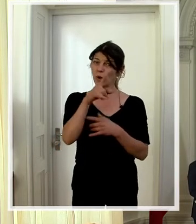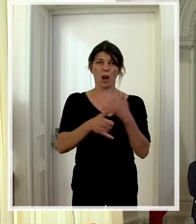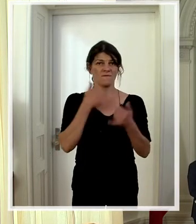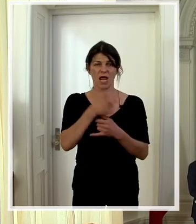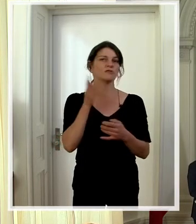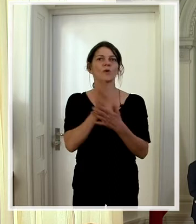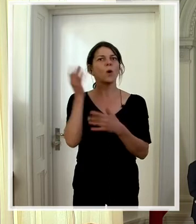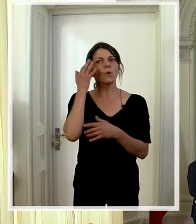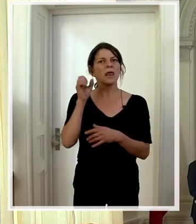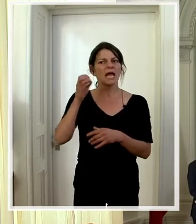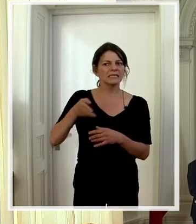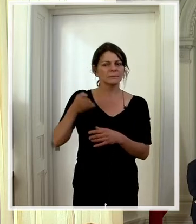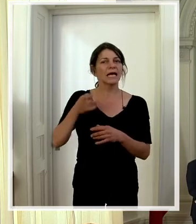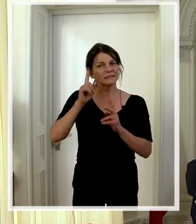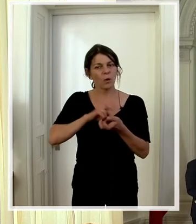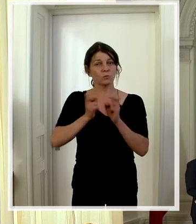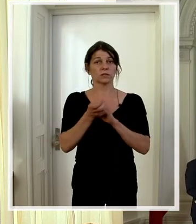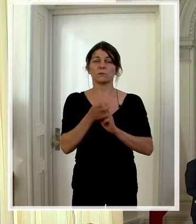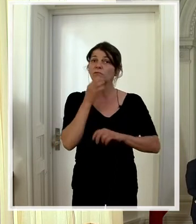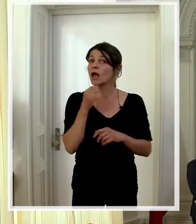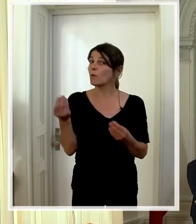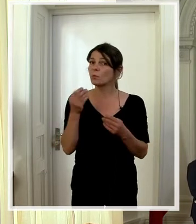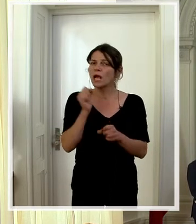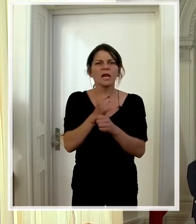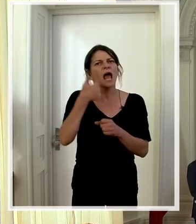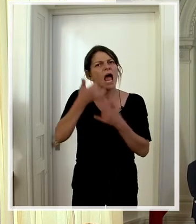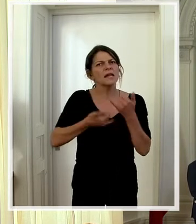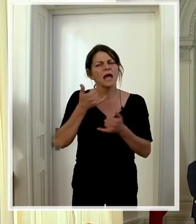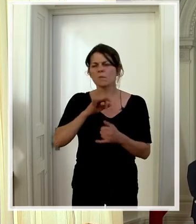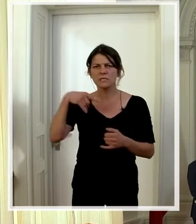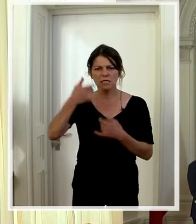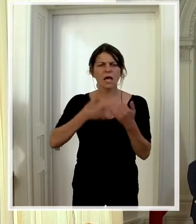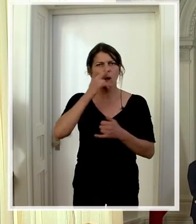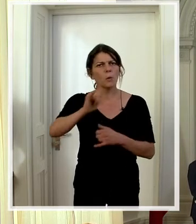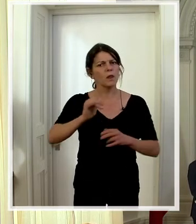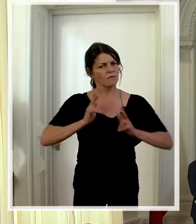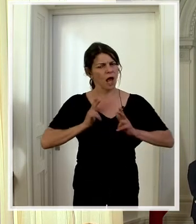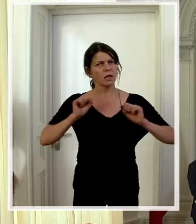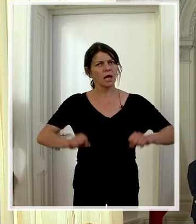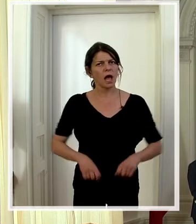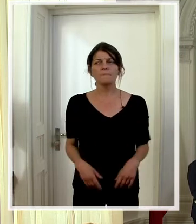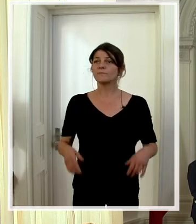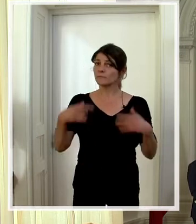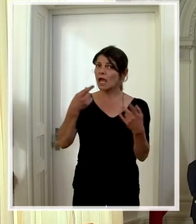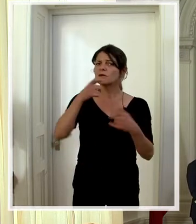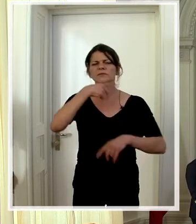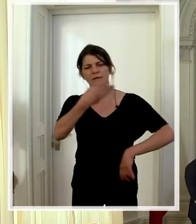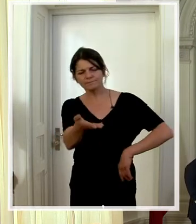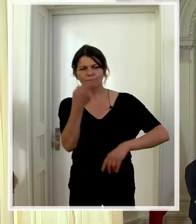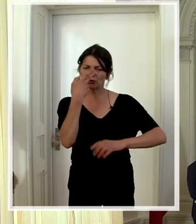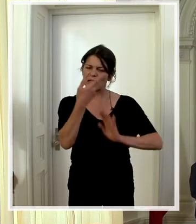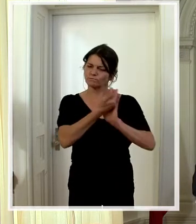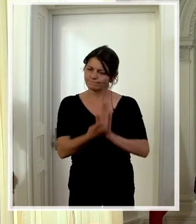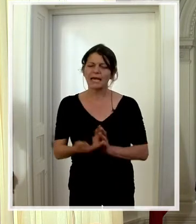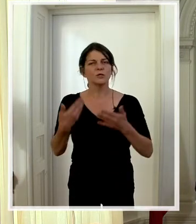S-Bahn. Warum hat man es nicht als ein Jahr bis zum nächsten Juni noch zuwarten können, bis man den Leuten sagen kann, schauen, Schaar, machen wir die oder die Lösung?